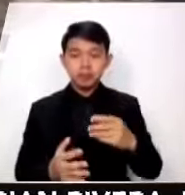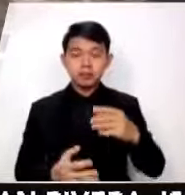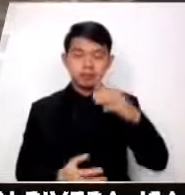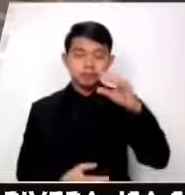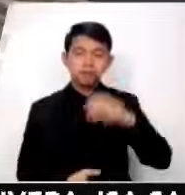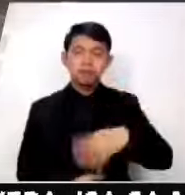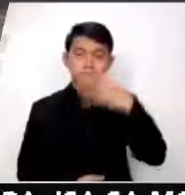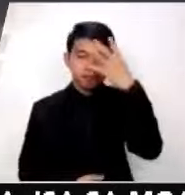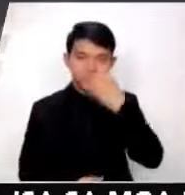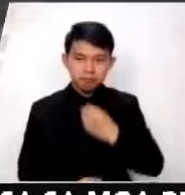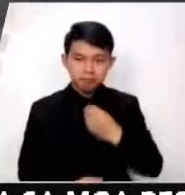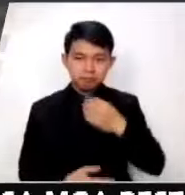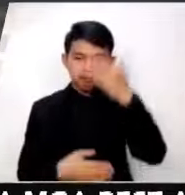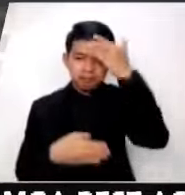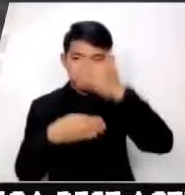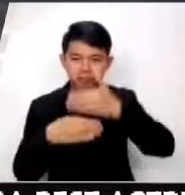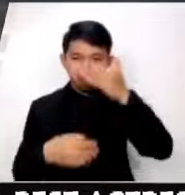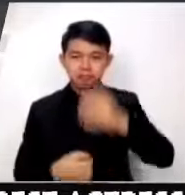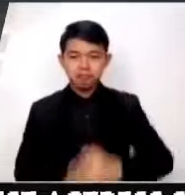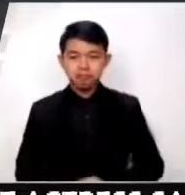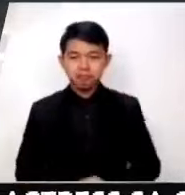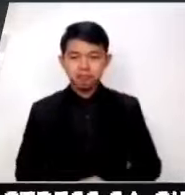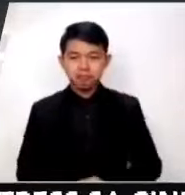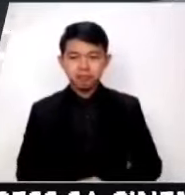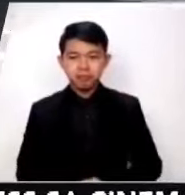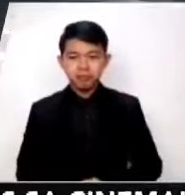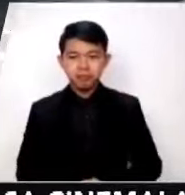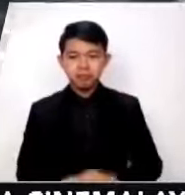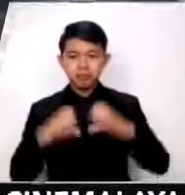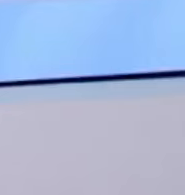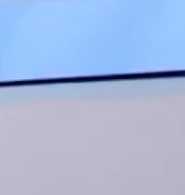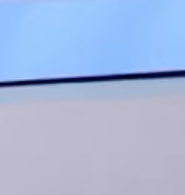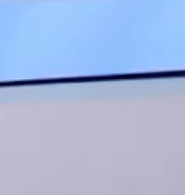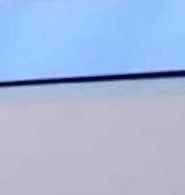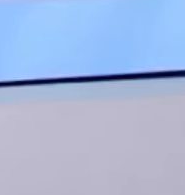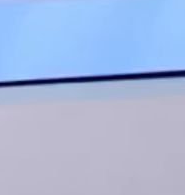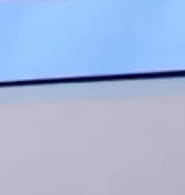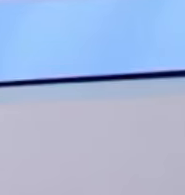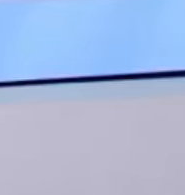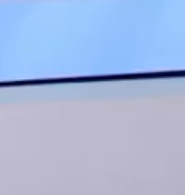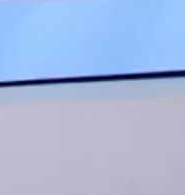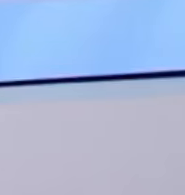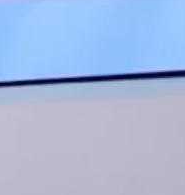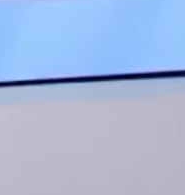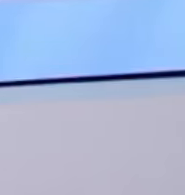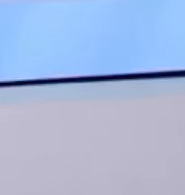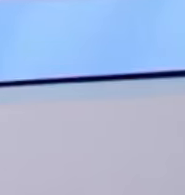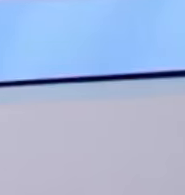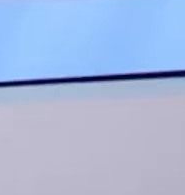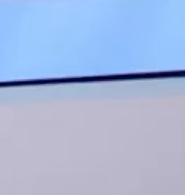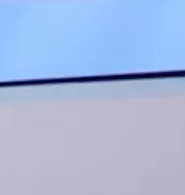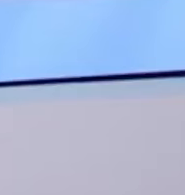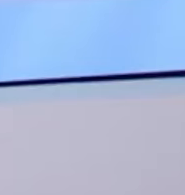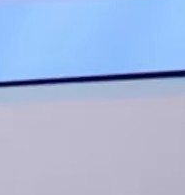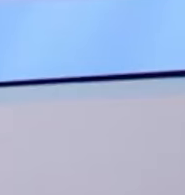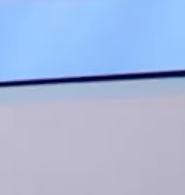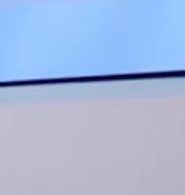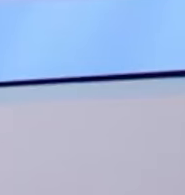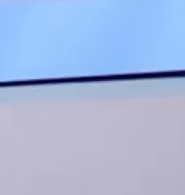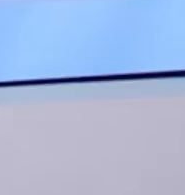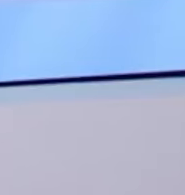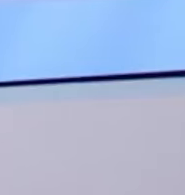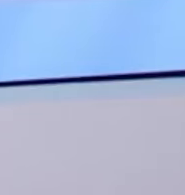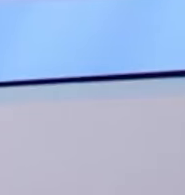Gomez, nagbabalita para sa GMA Integrated News. Huwag magpahuli sa mga balitang dapat ninyong